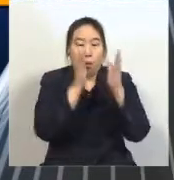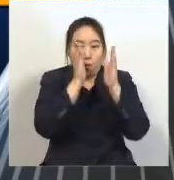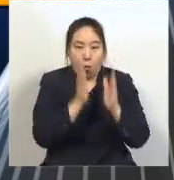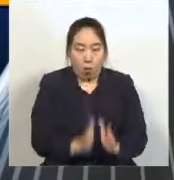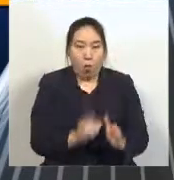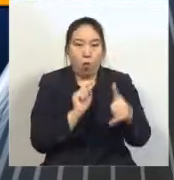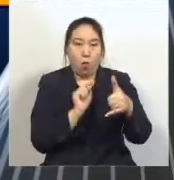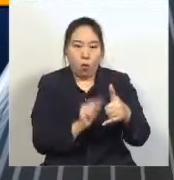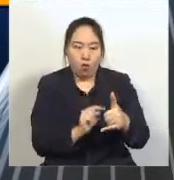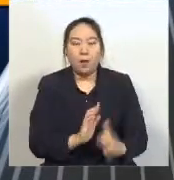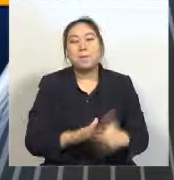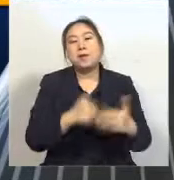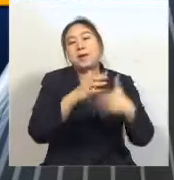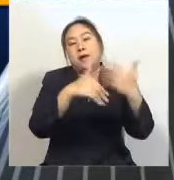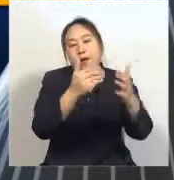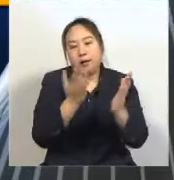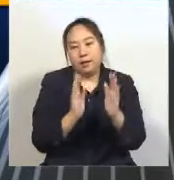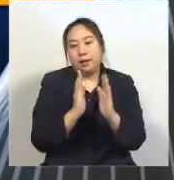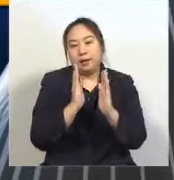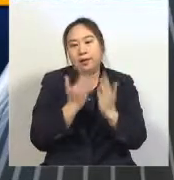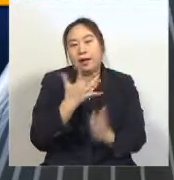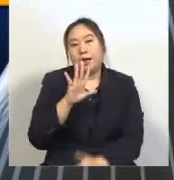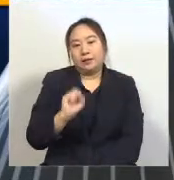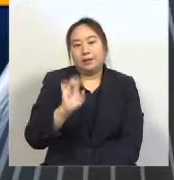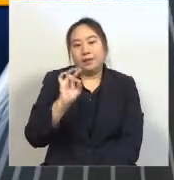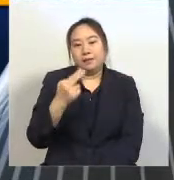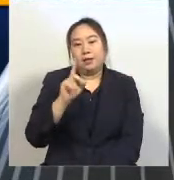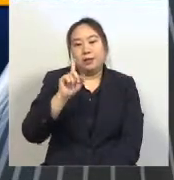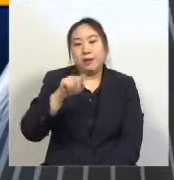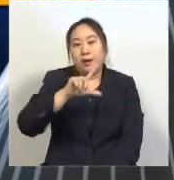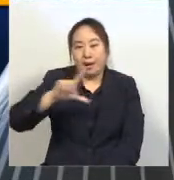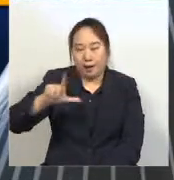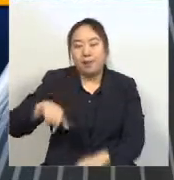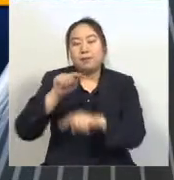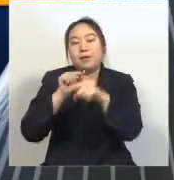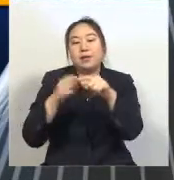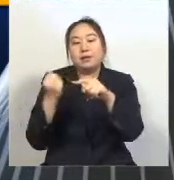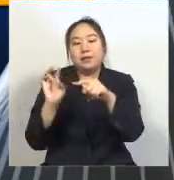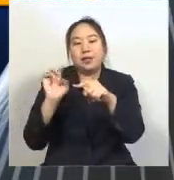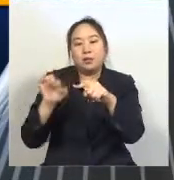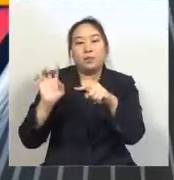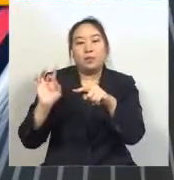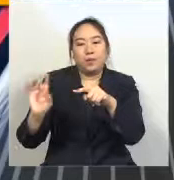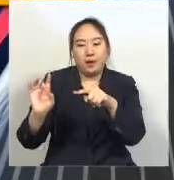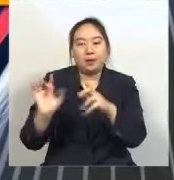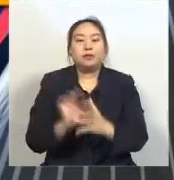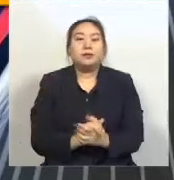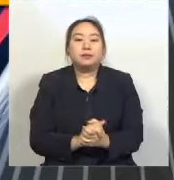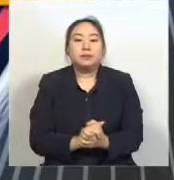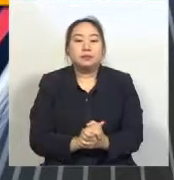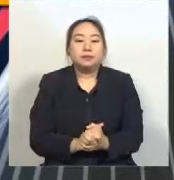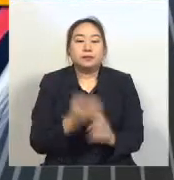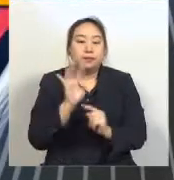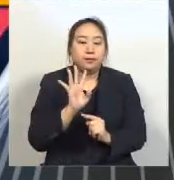เสริมสร้างศักยภาพทรัพยากรมนุษย์ 571,100 ล้านบาทค่ะคิดเป็นร้อยละ 17.8 ของวงเงินงบประม